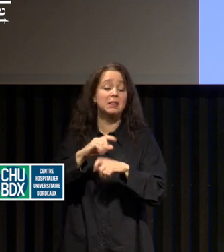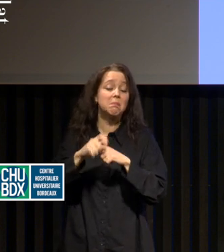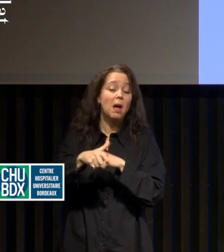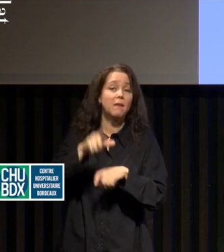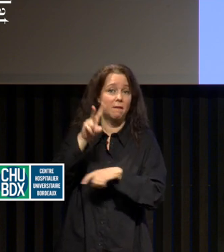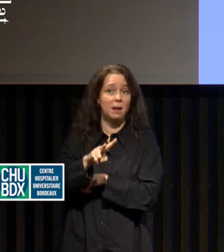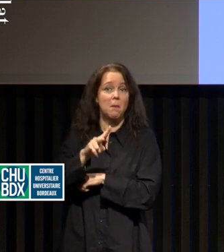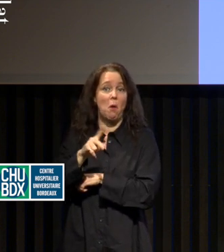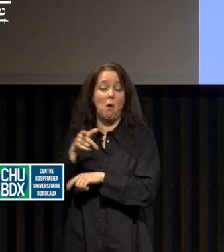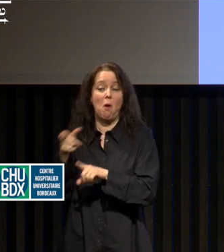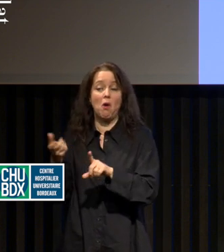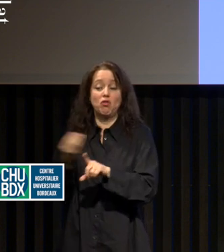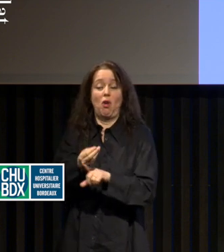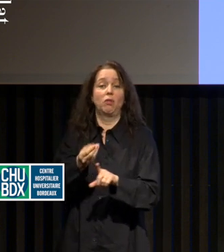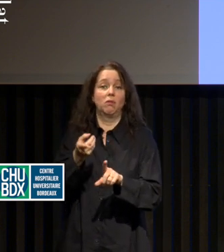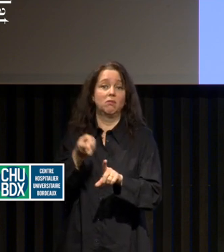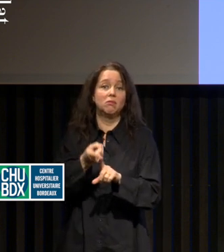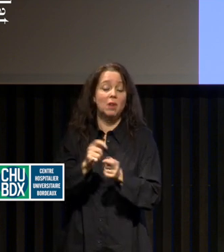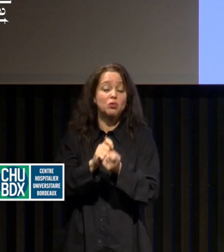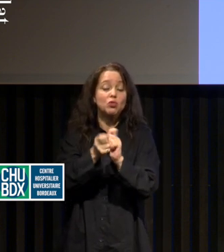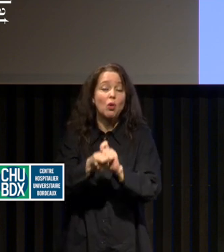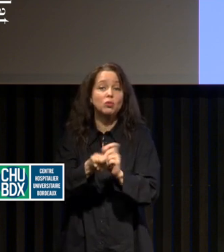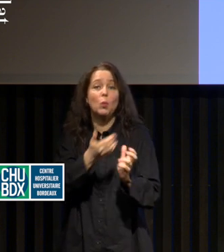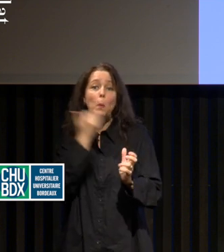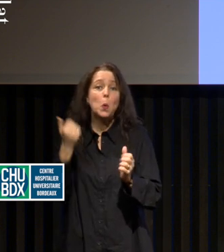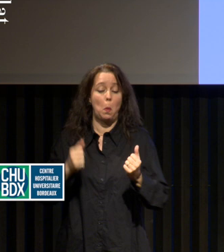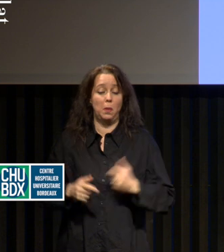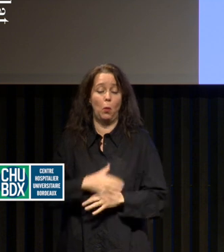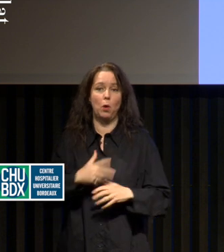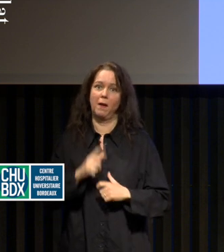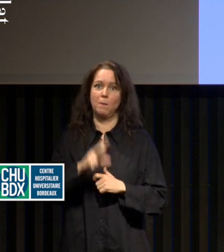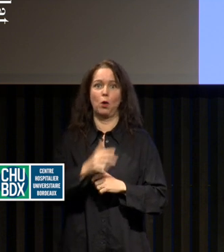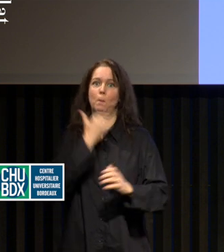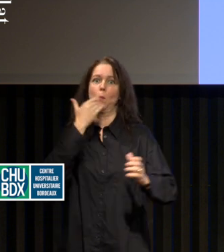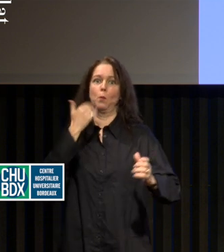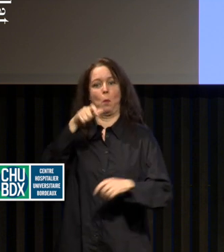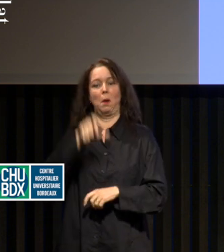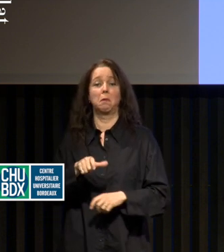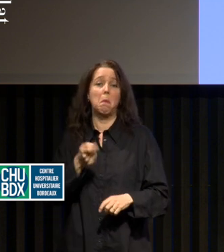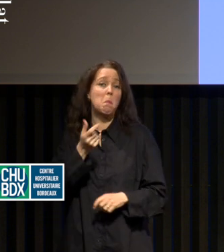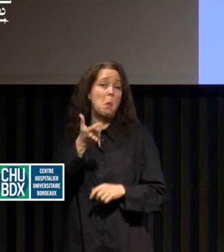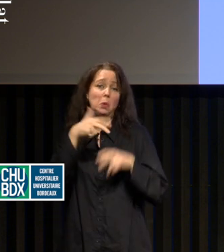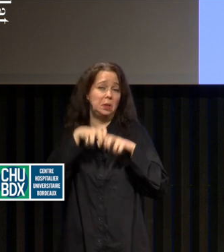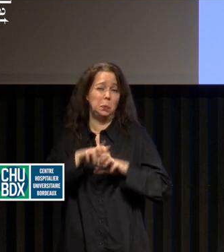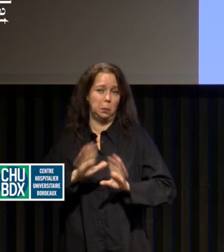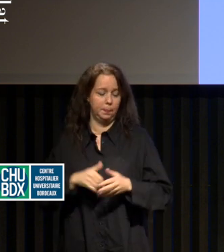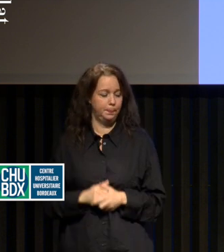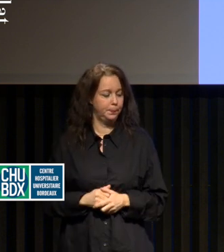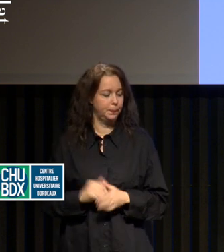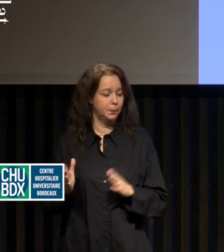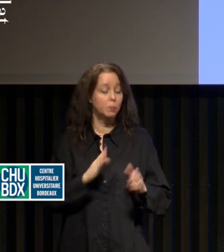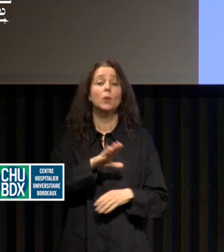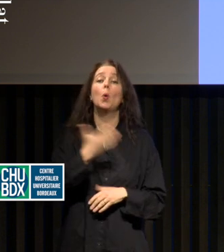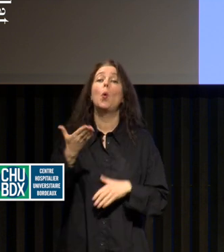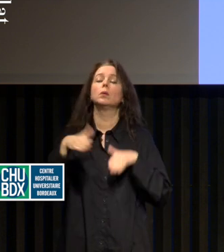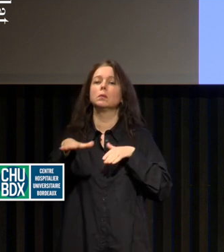capables de changer ou d'améliorer votre microbiote au point que vous alliez mieux. L'autre moyen, et